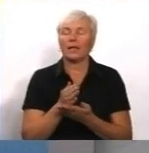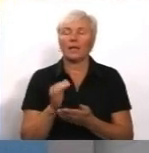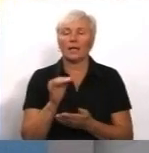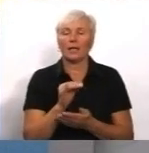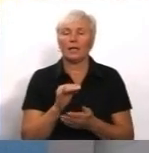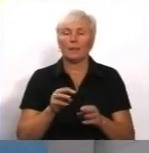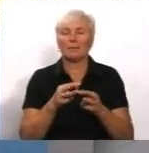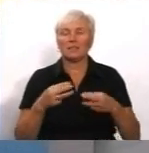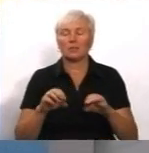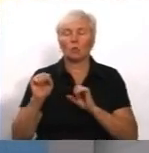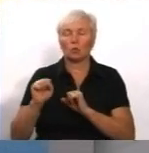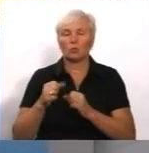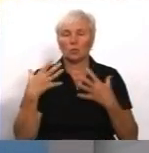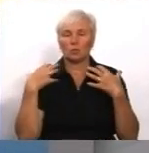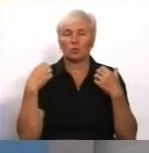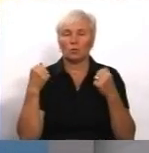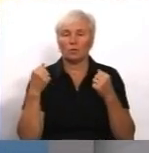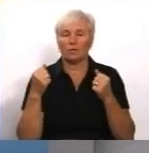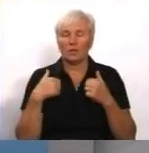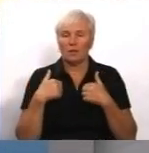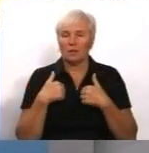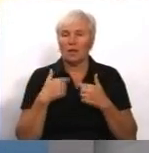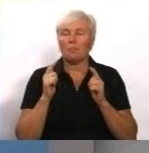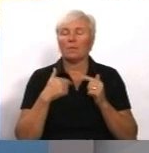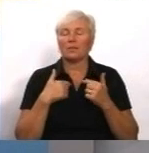Міністерства охорони здоров'я, де нам не погоджують, бо це інше